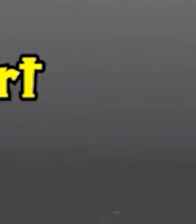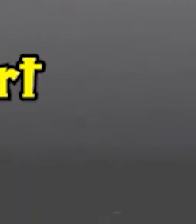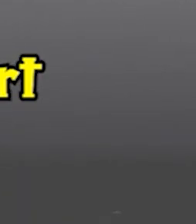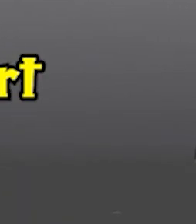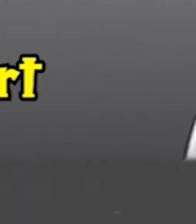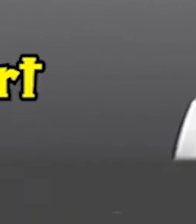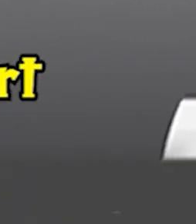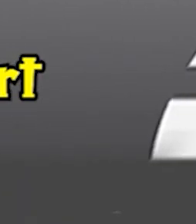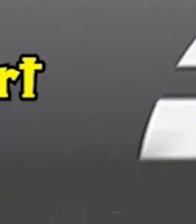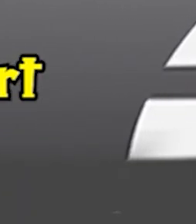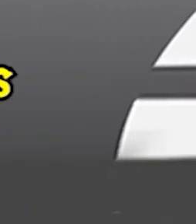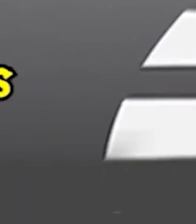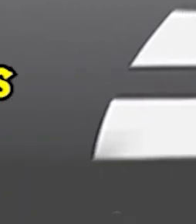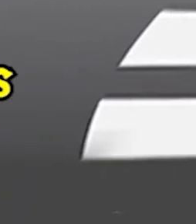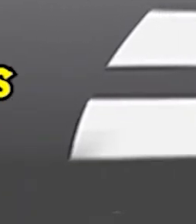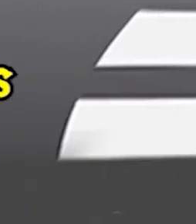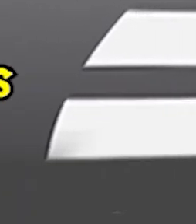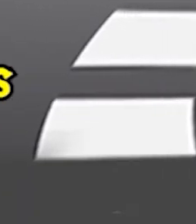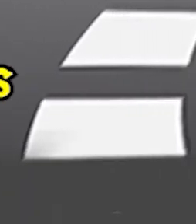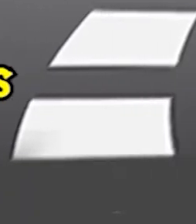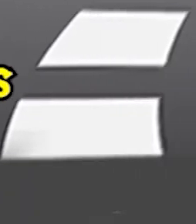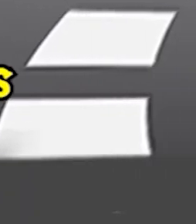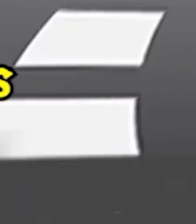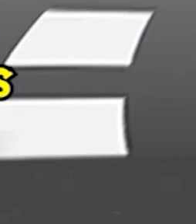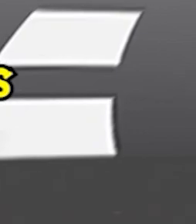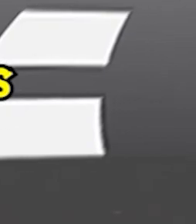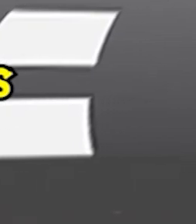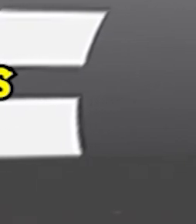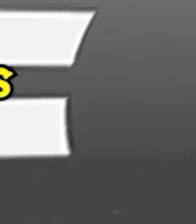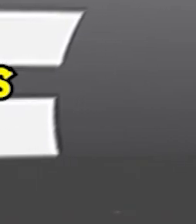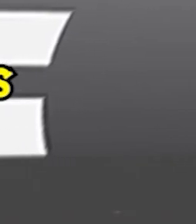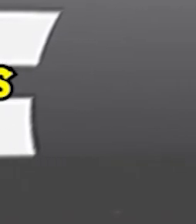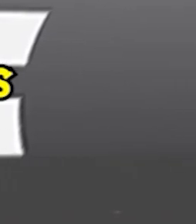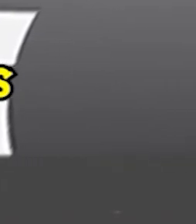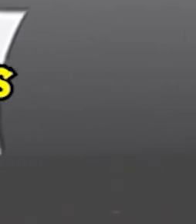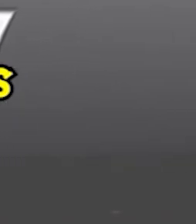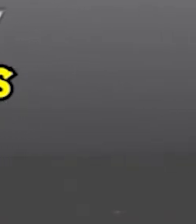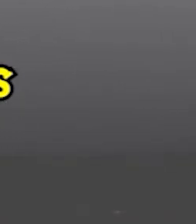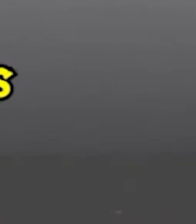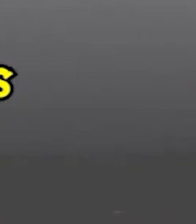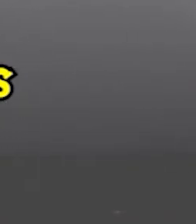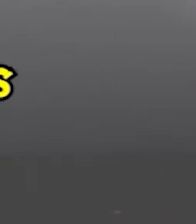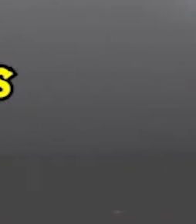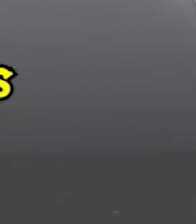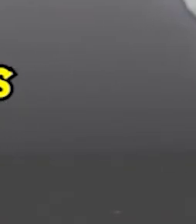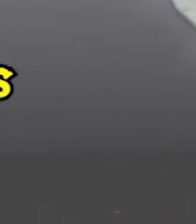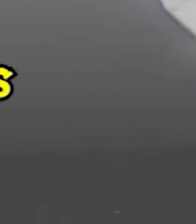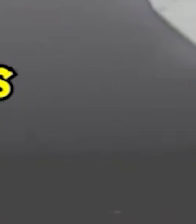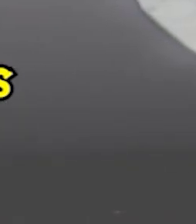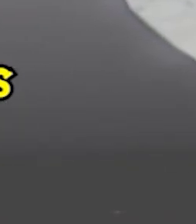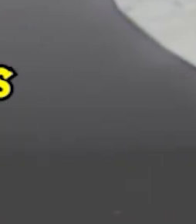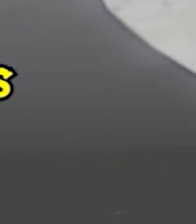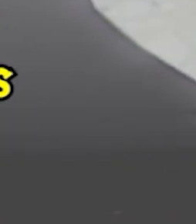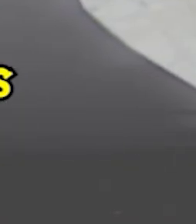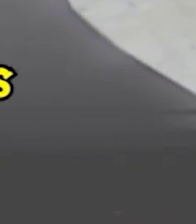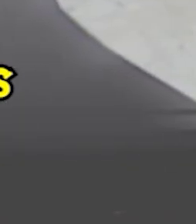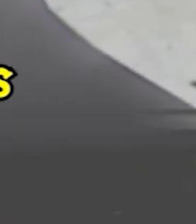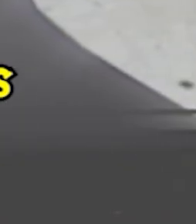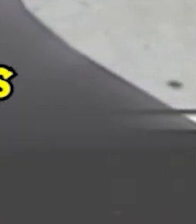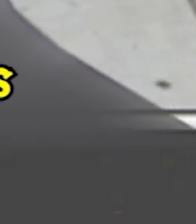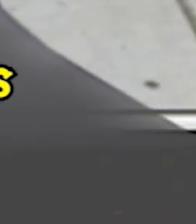sobrang easy. Gamitin natin ang mga units at measurements, katulad